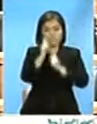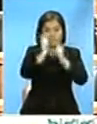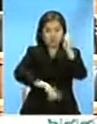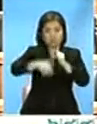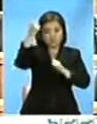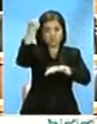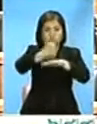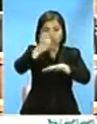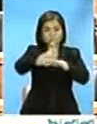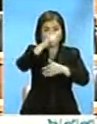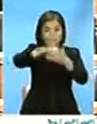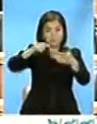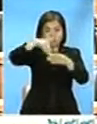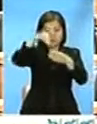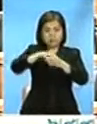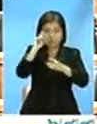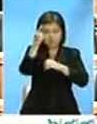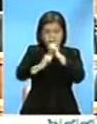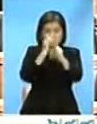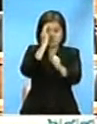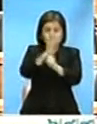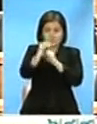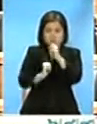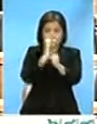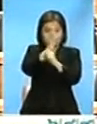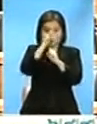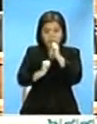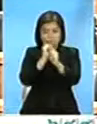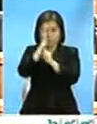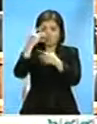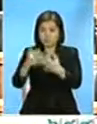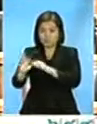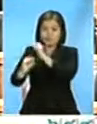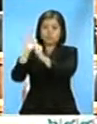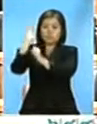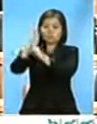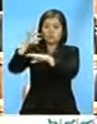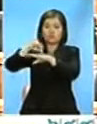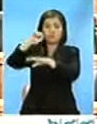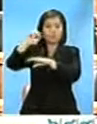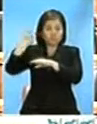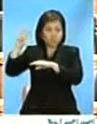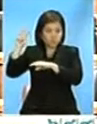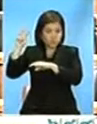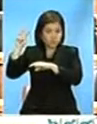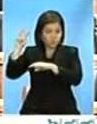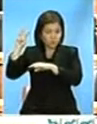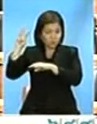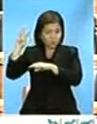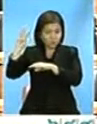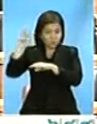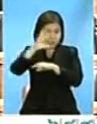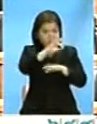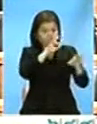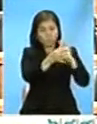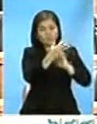ลือกตั้งใหม่4ปีสรรท่านโทษ4ปีเลือกตั้งใหม่6ปีสรรหา6ปีนะฮะ6ปี